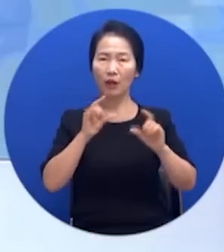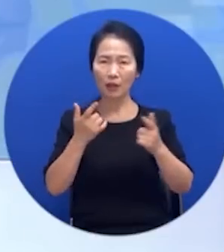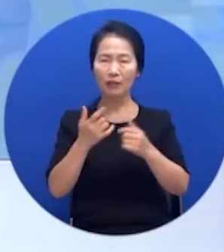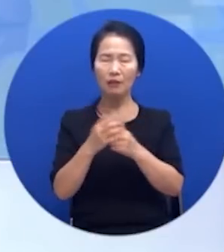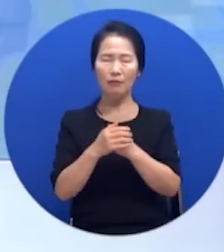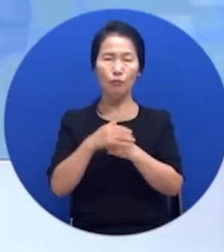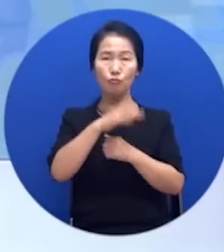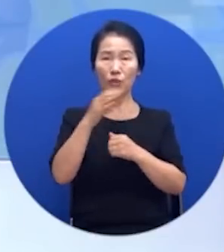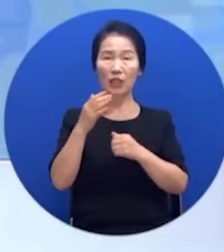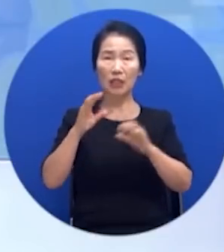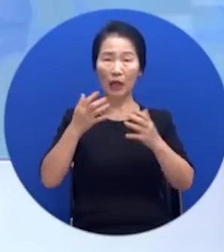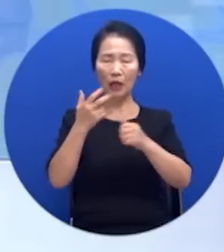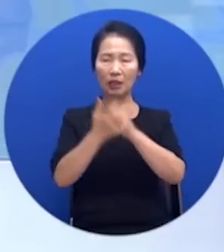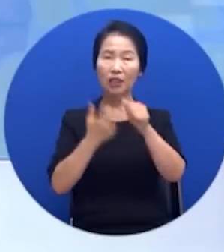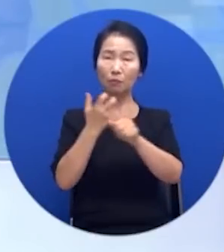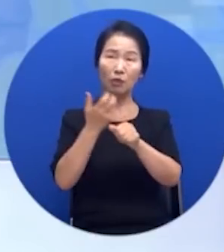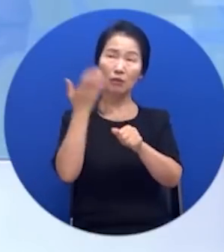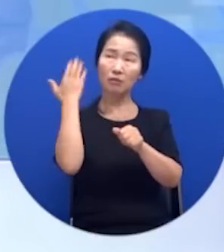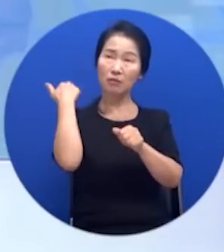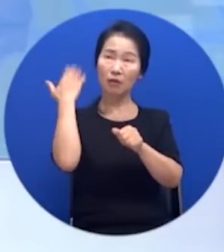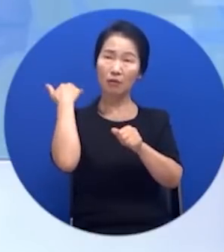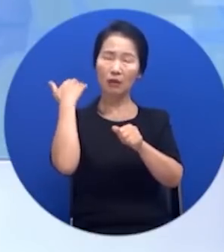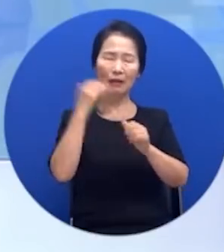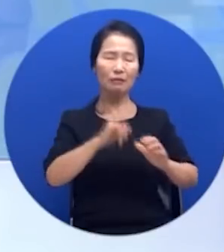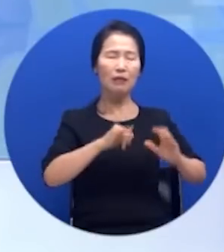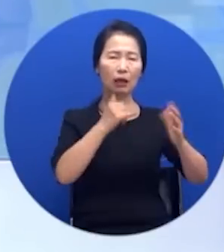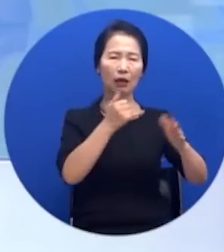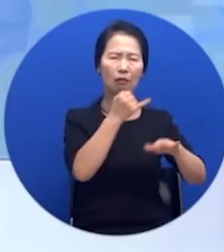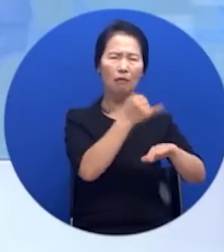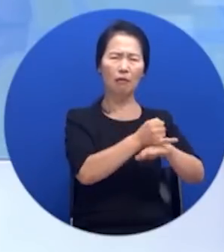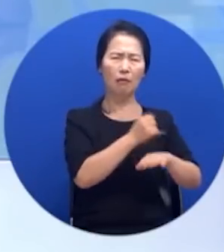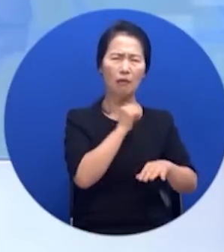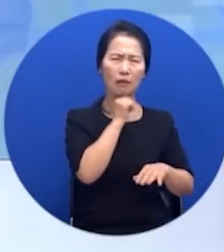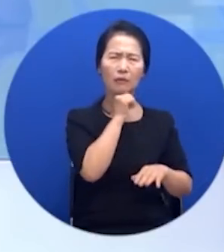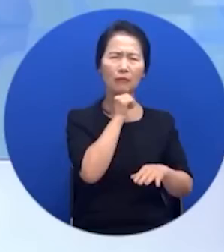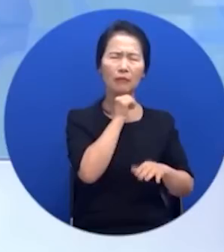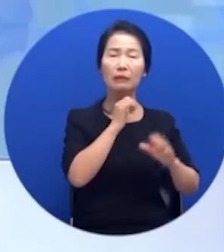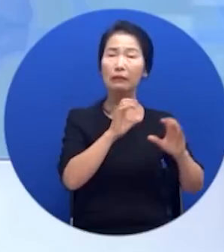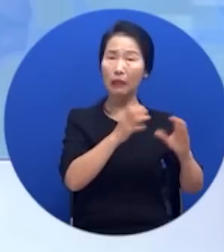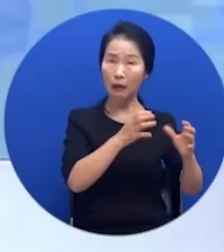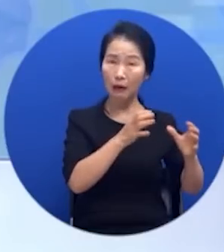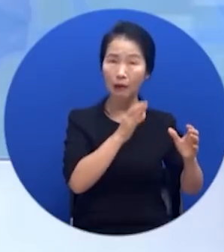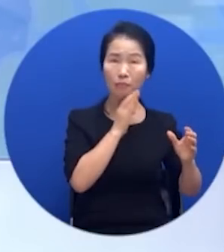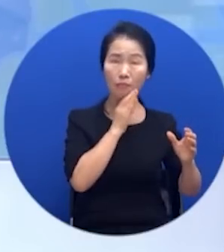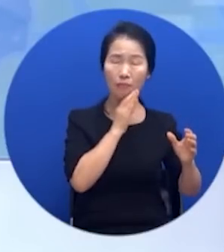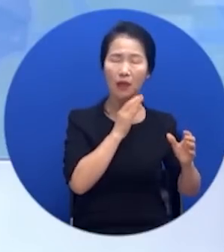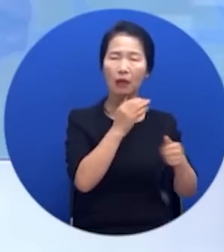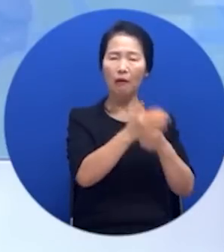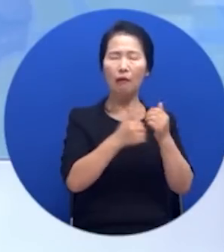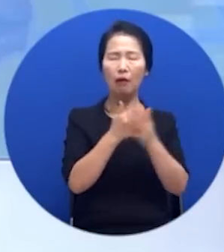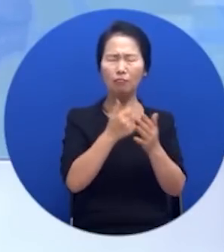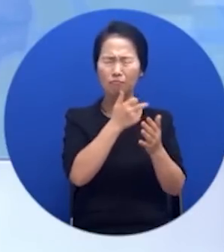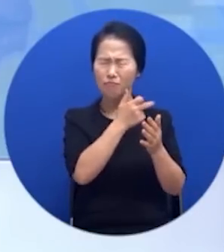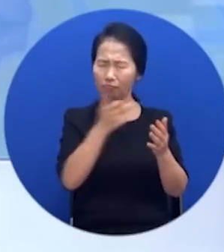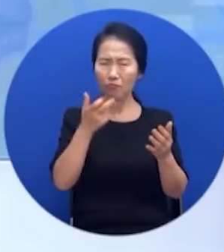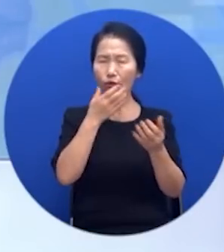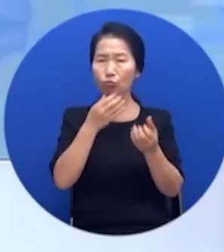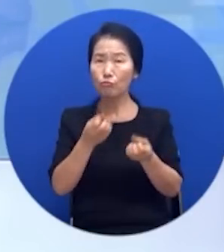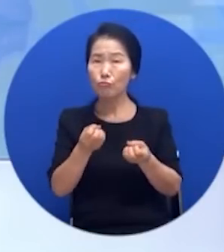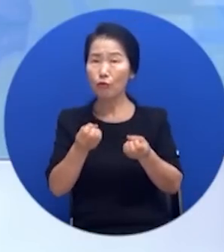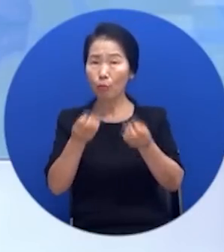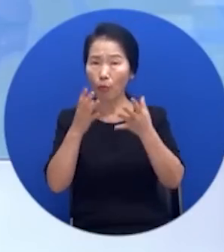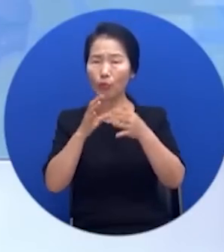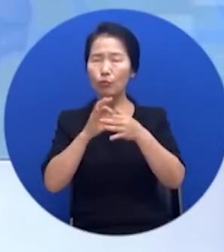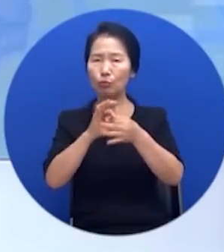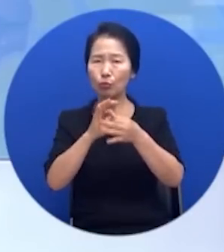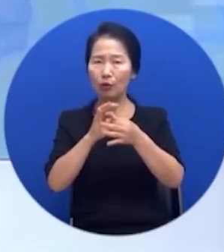70년 전만 해도 세계에서 가장 가난했던 최빈국이 하나님의 크신 축복으로 불과